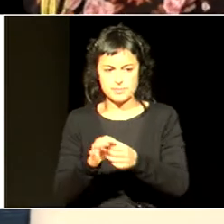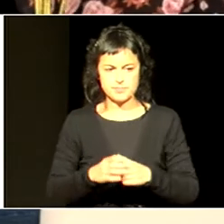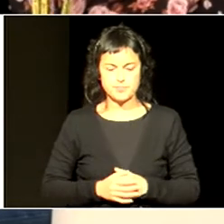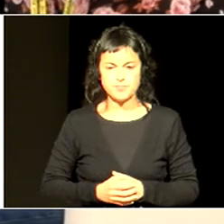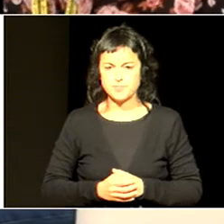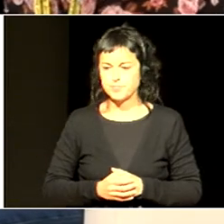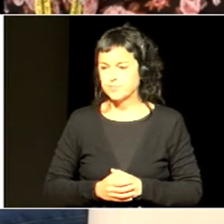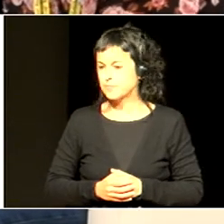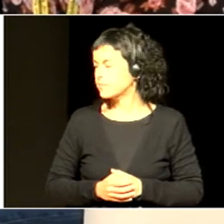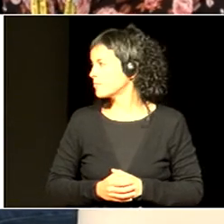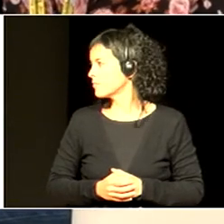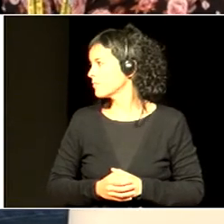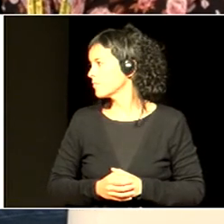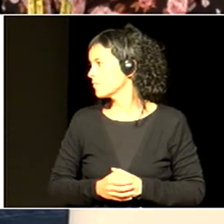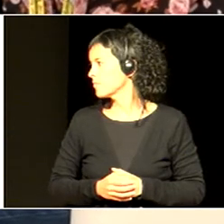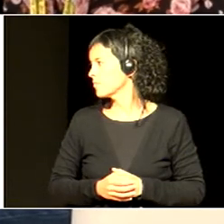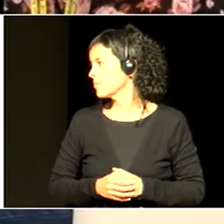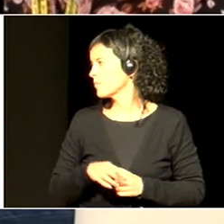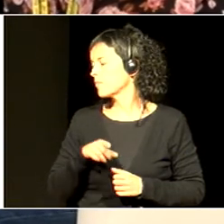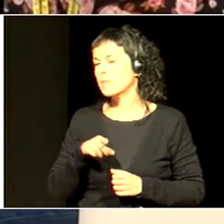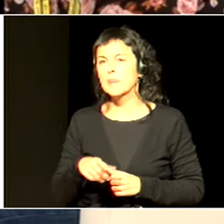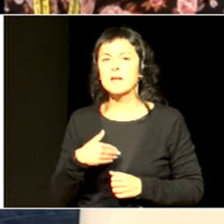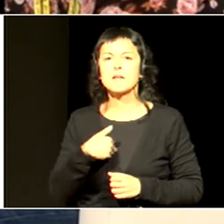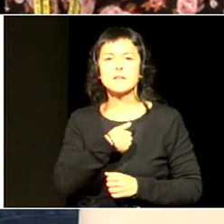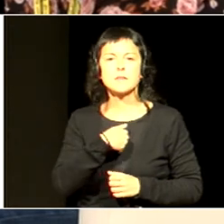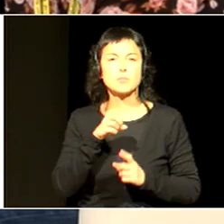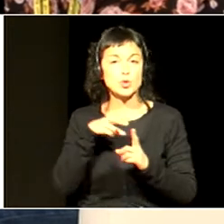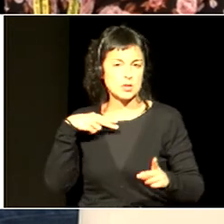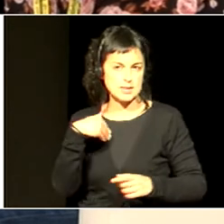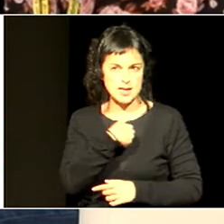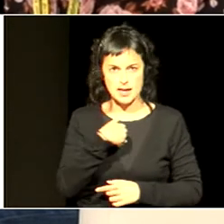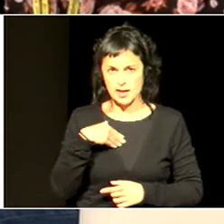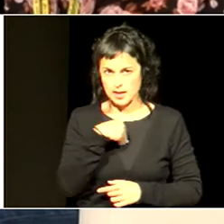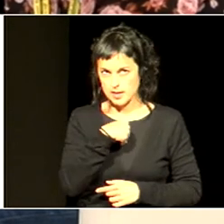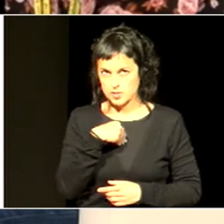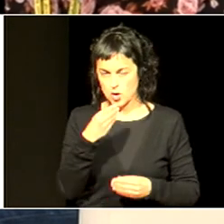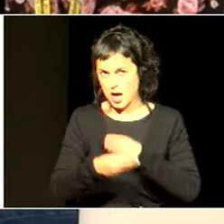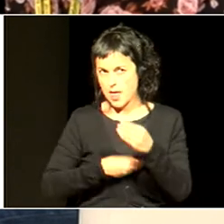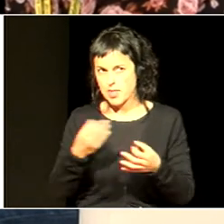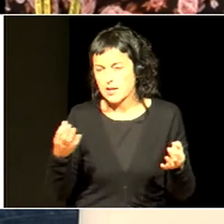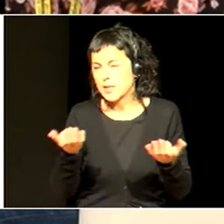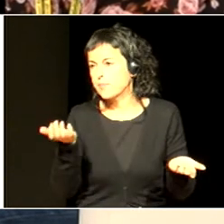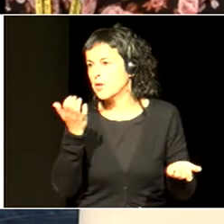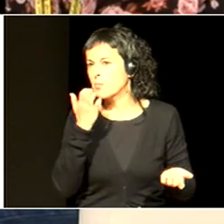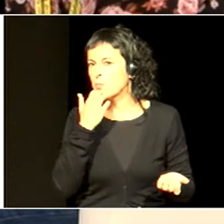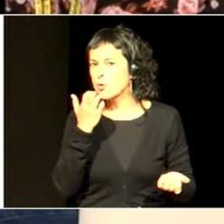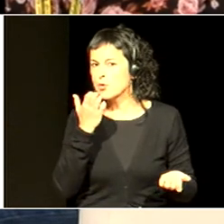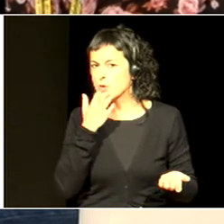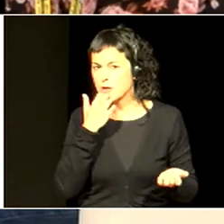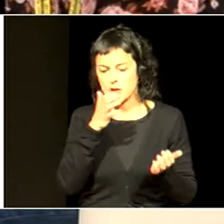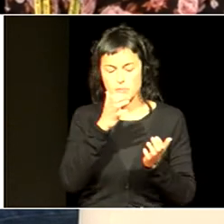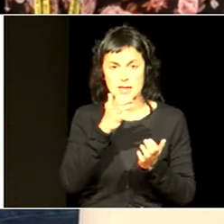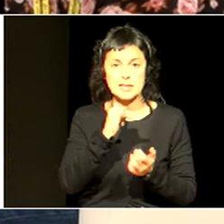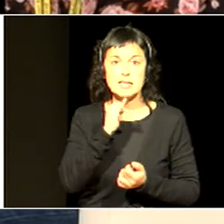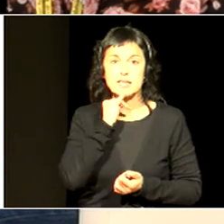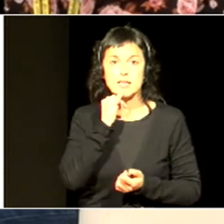Ba, arlontan genero ikuspegitik zegin ditugu, ba, adibidez, ba, idatzizko eta ahozko